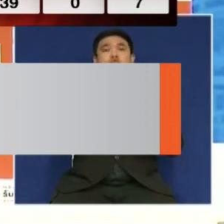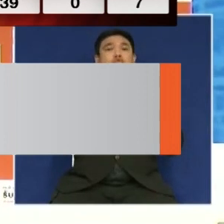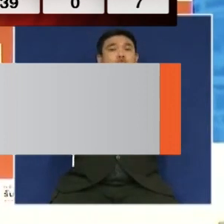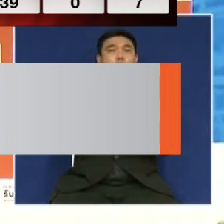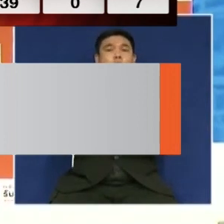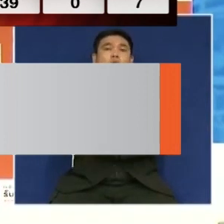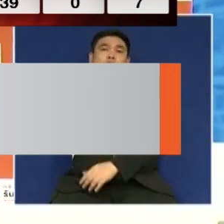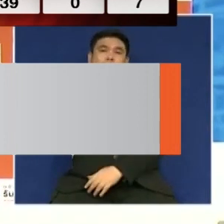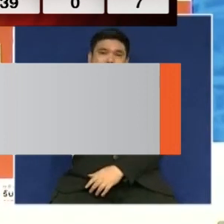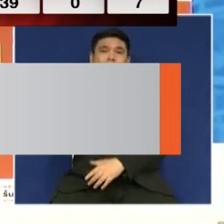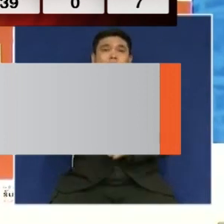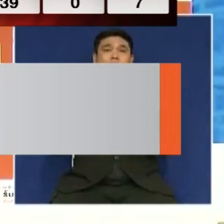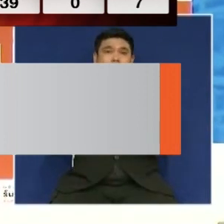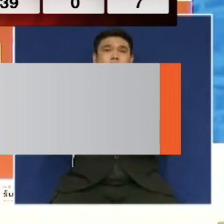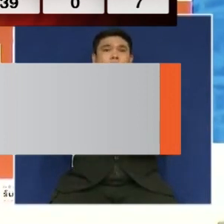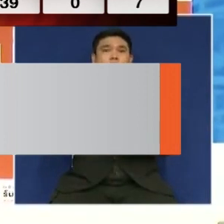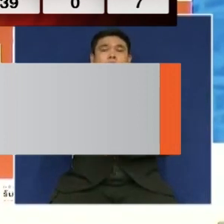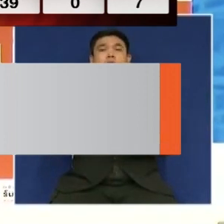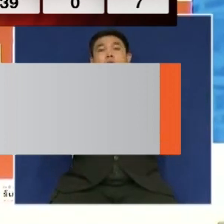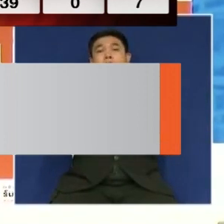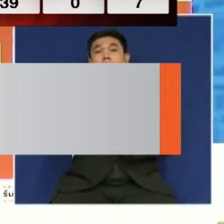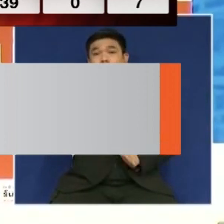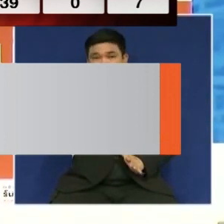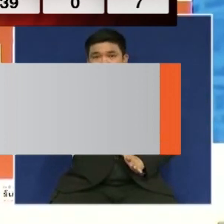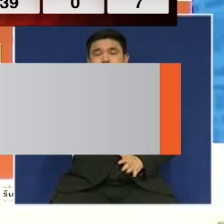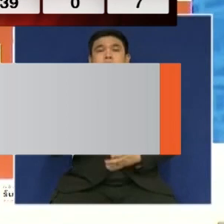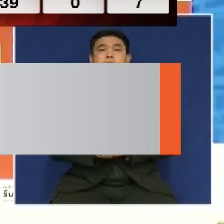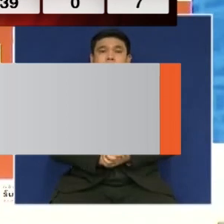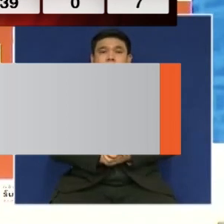อไปรักษาที่โรงพยาบาลสมุทรสาครเรียบร้อยแล้วนะครับ